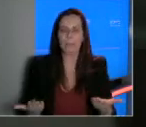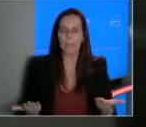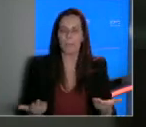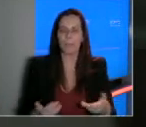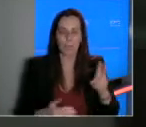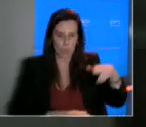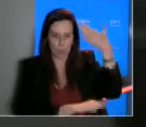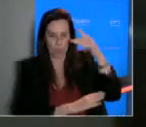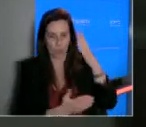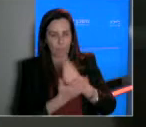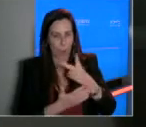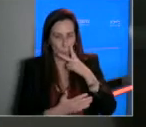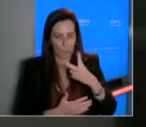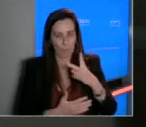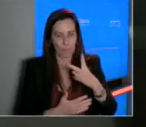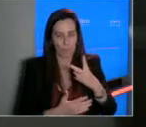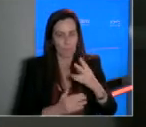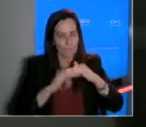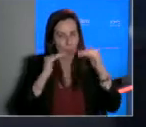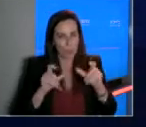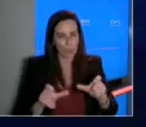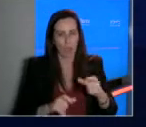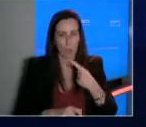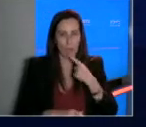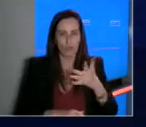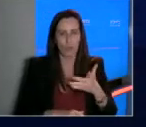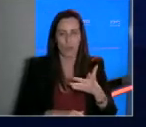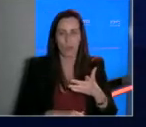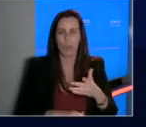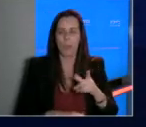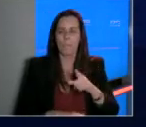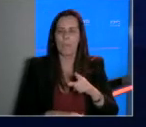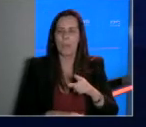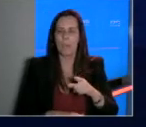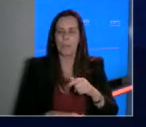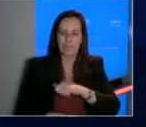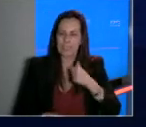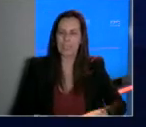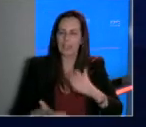יש מדינות שבהן כבר אנחנו רואים איזושהי נסיגה, זאת אומרת, היה דיבור על זה שבקוריאה, סינגפור